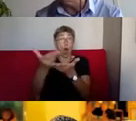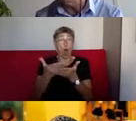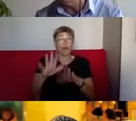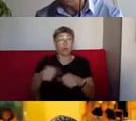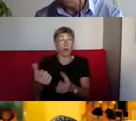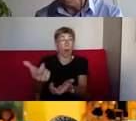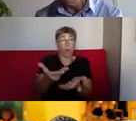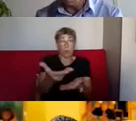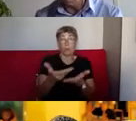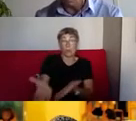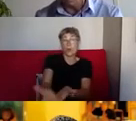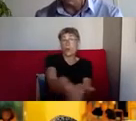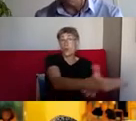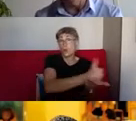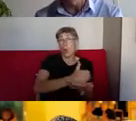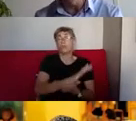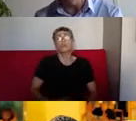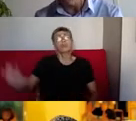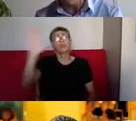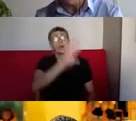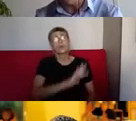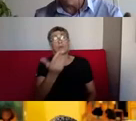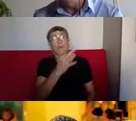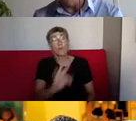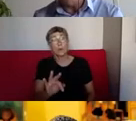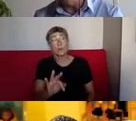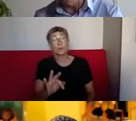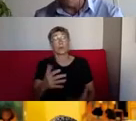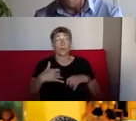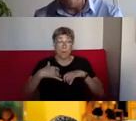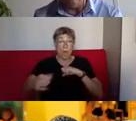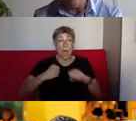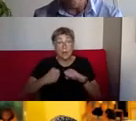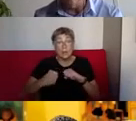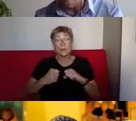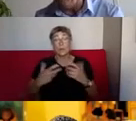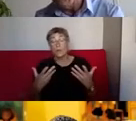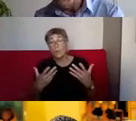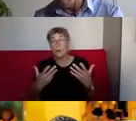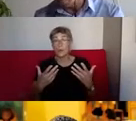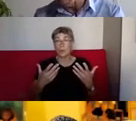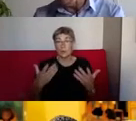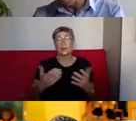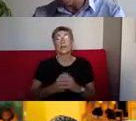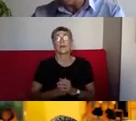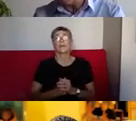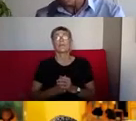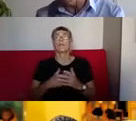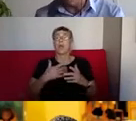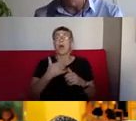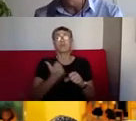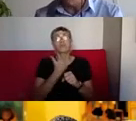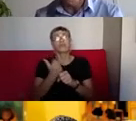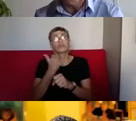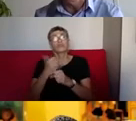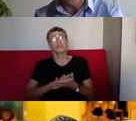les entreprises sur l'ensemble du territoire français. Et pour cela, ben, on faisait plein d'actions pour pouvoir avoir cette promotion-là. Et puis d'année en année, on est arrivé à la porte de